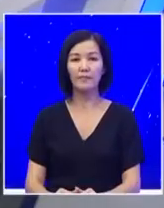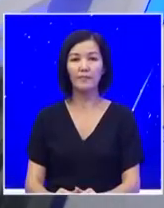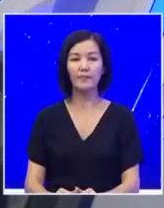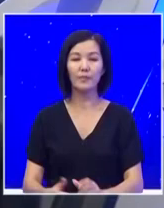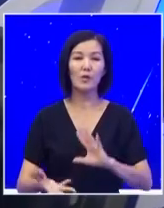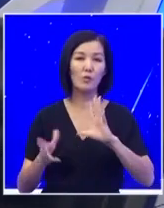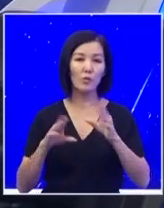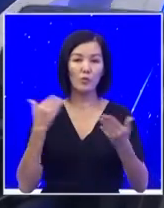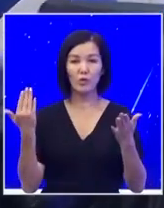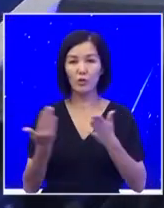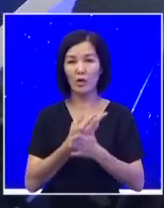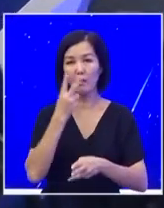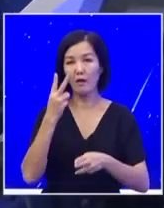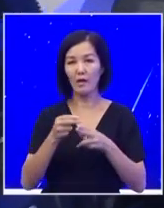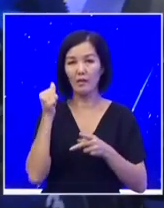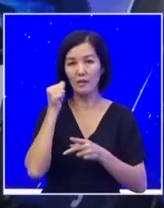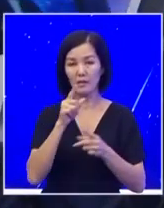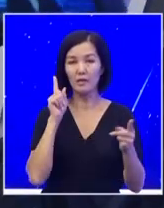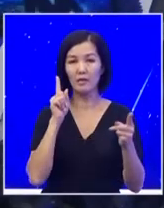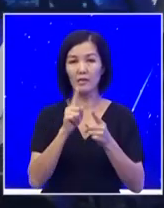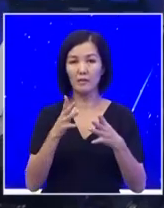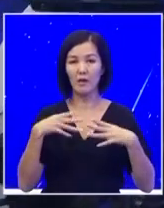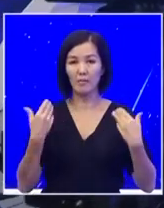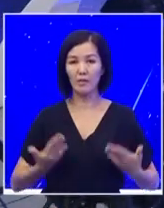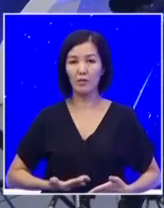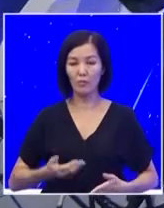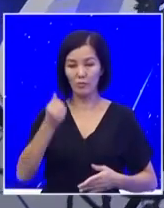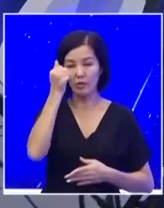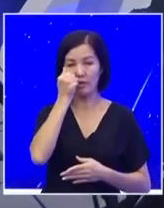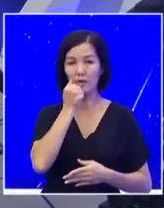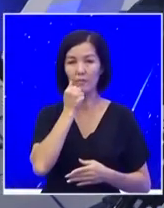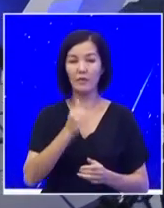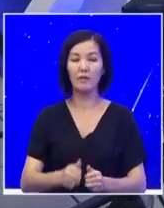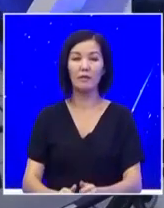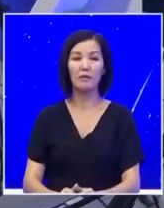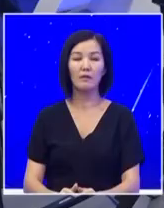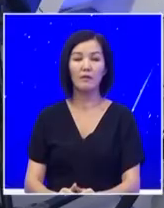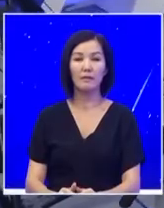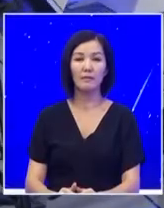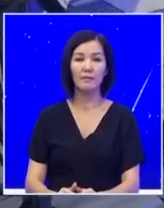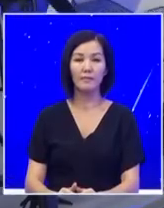Қымбатты көрермен, бүгінге келіп түскен ақпараттар легі осындай. Назарларыңызға рахмет, амандықта жүздескенше.